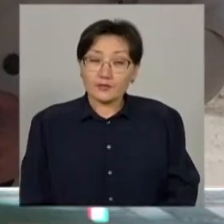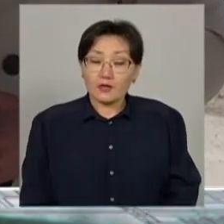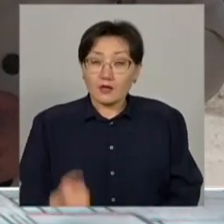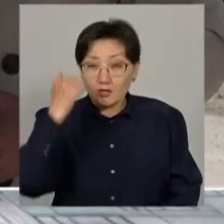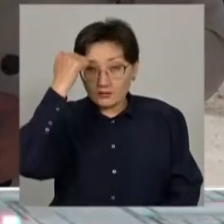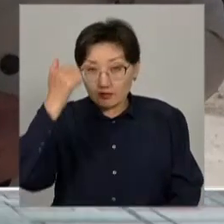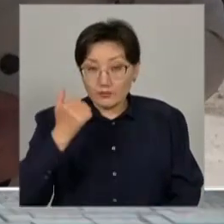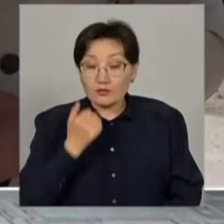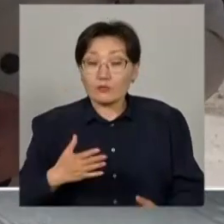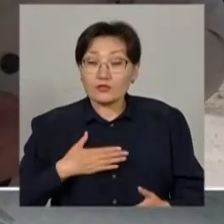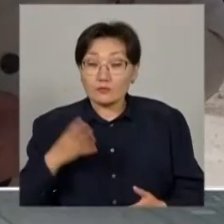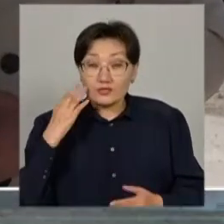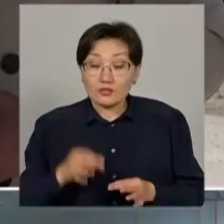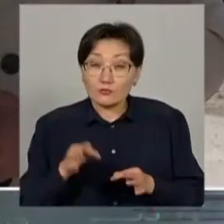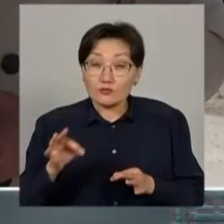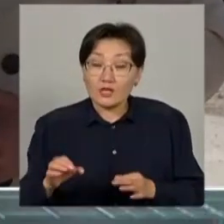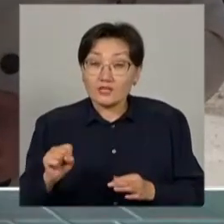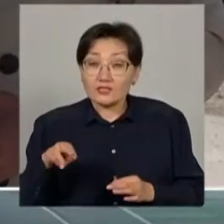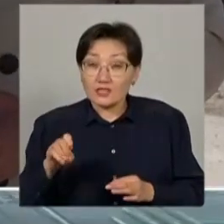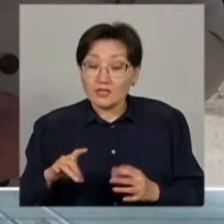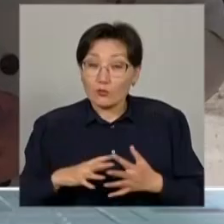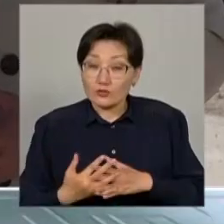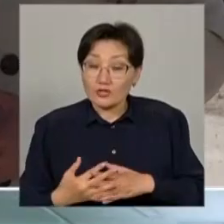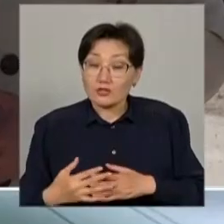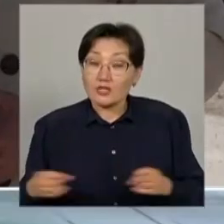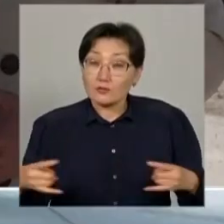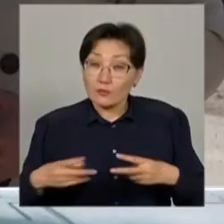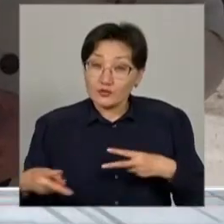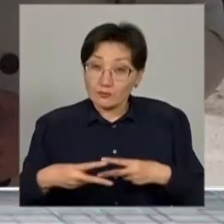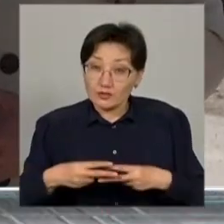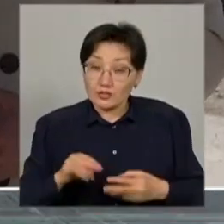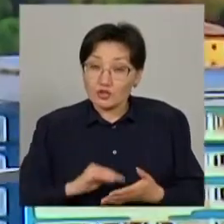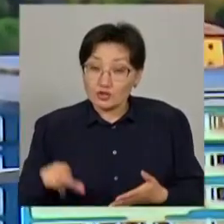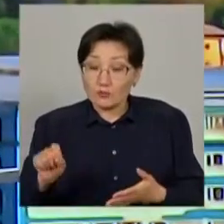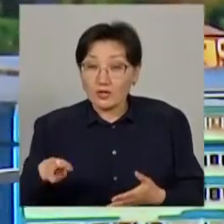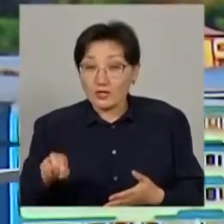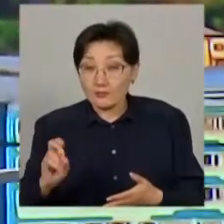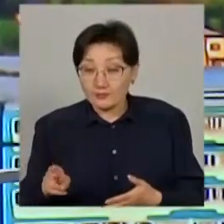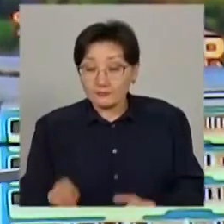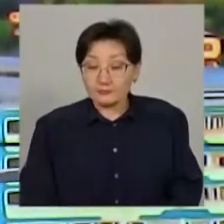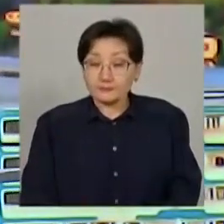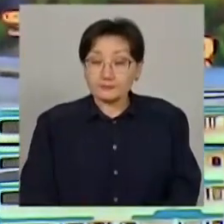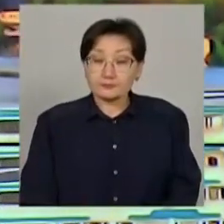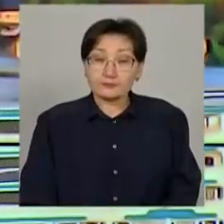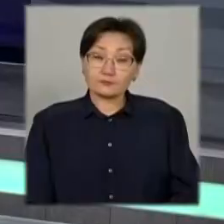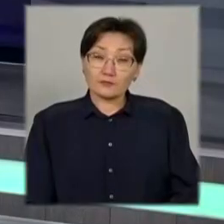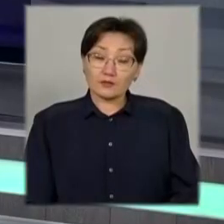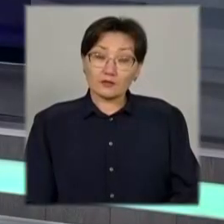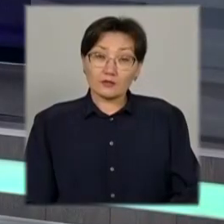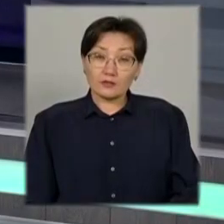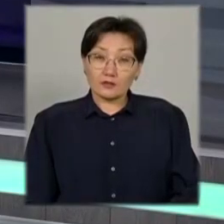Рахмет, Әлібек. Бізбен Алматы облысы Сат ауылынан тікелей байланысқа шыққан әріптесім Әлібек Шынтемір болатын. Жалғастырамыз.